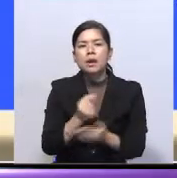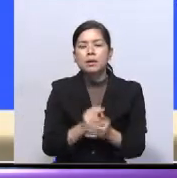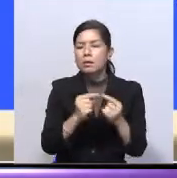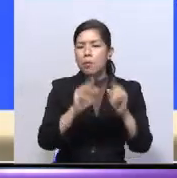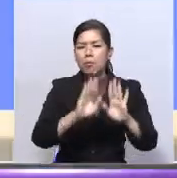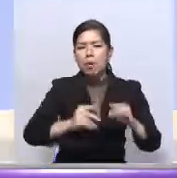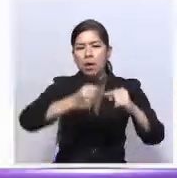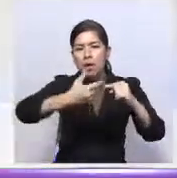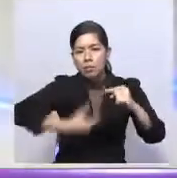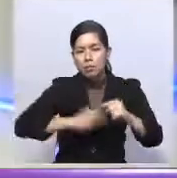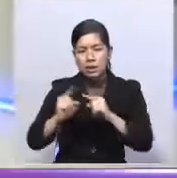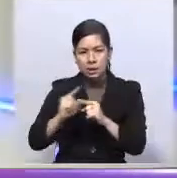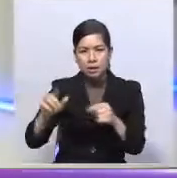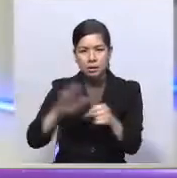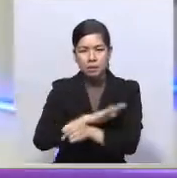ต่างๆเหล่านี